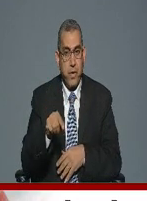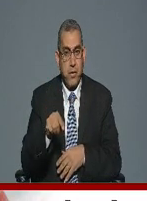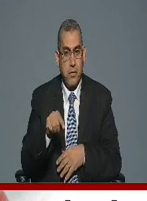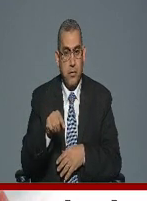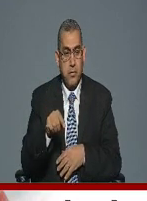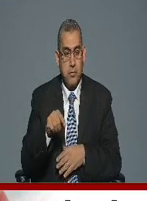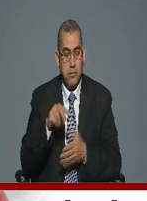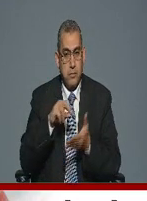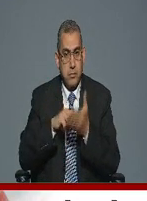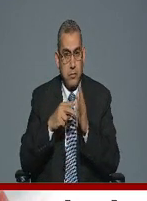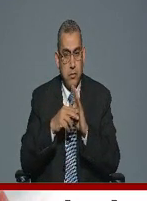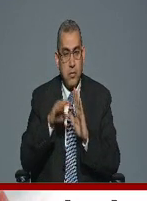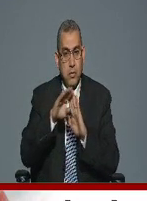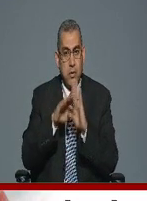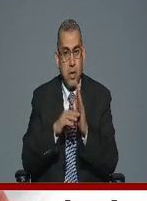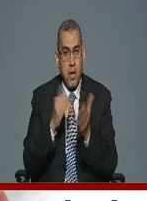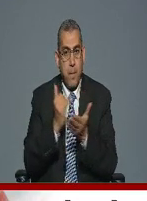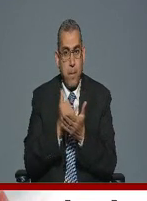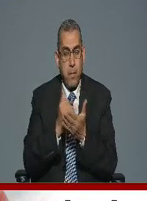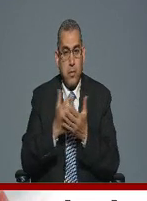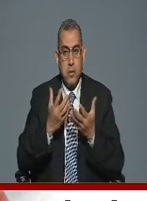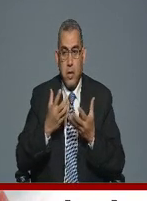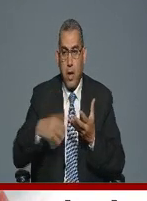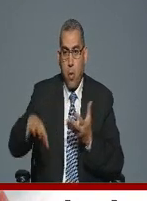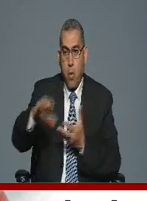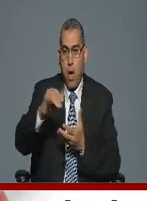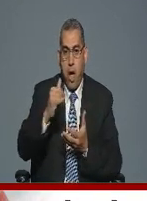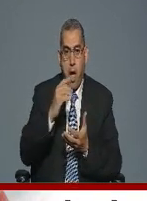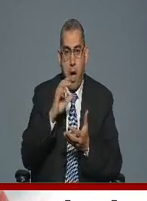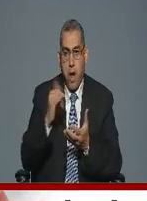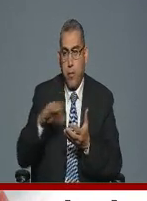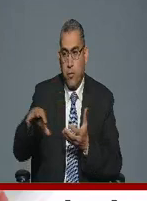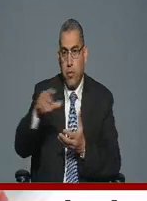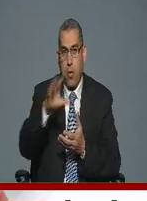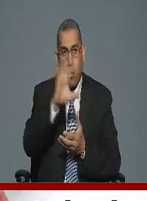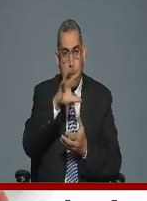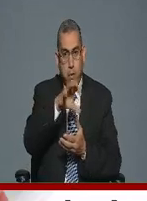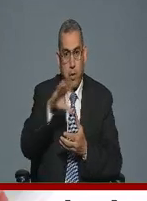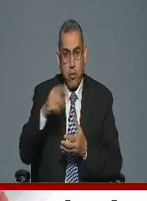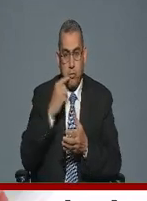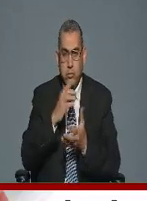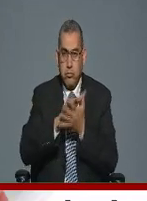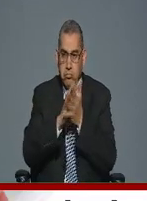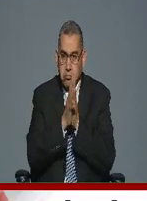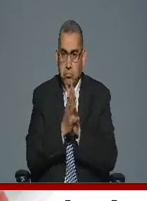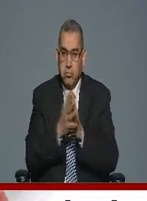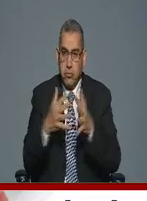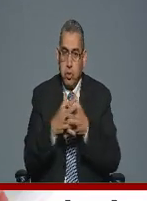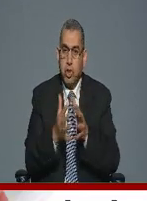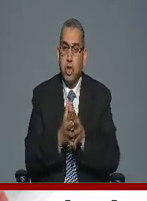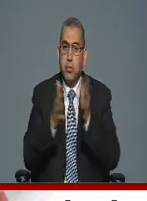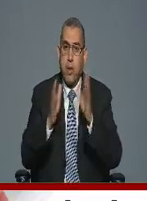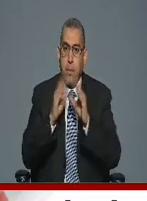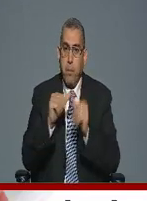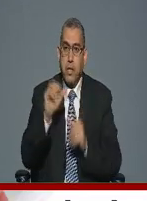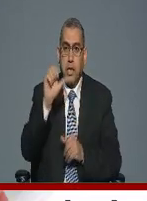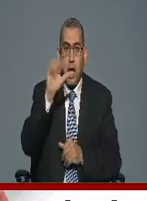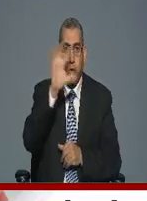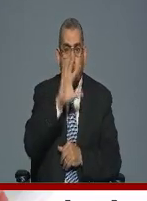البنيان الأمني للمنطقة. هذا الفصل الجديد في العلاقة ما بين مصر والاتحاد